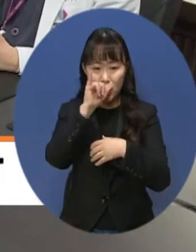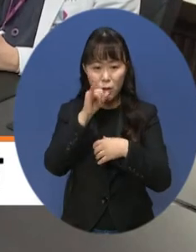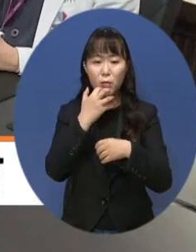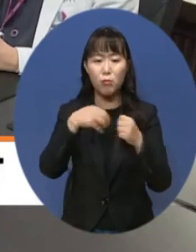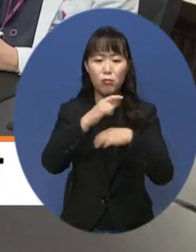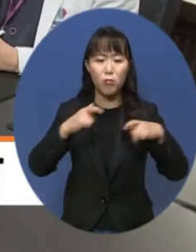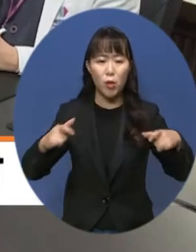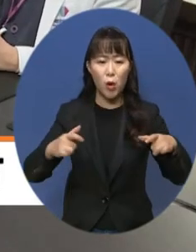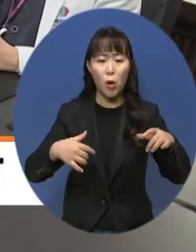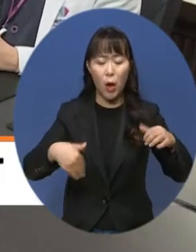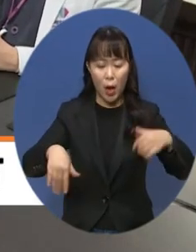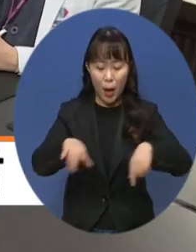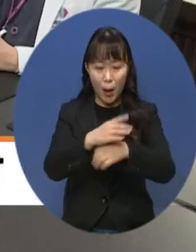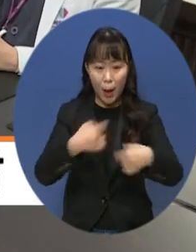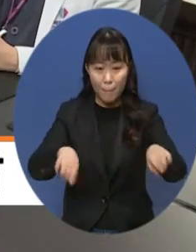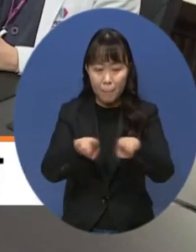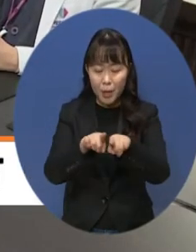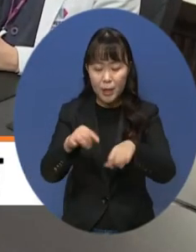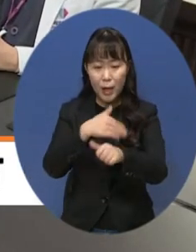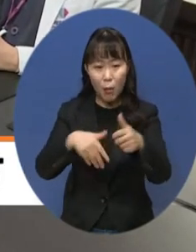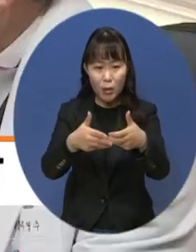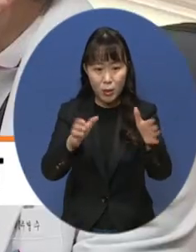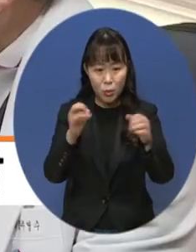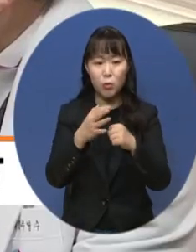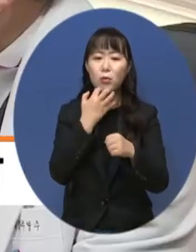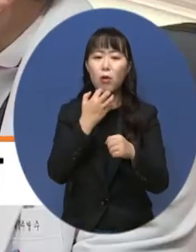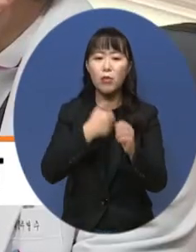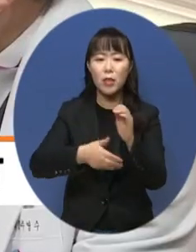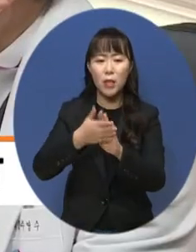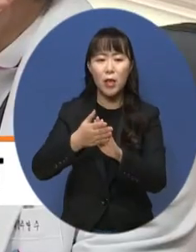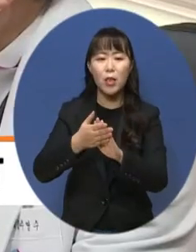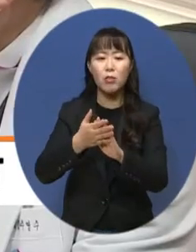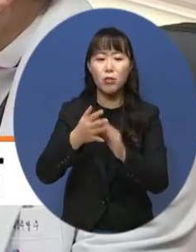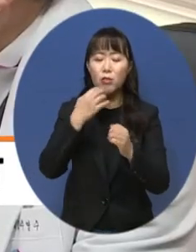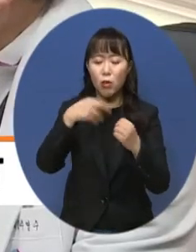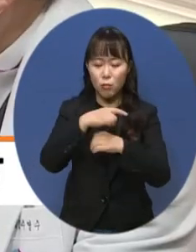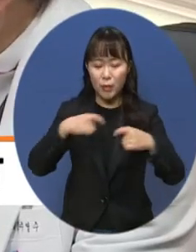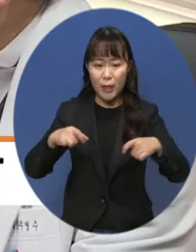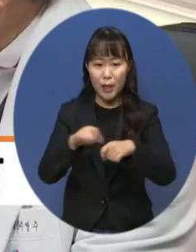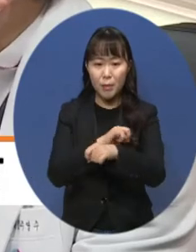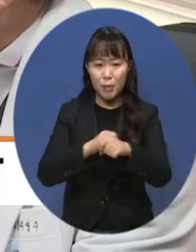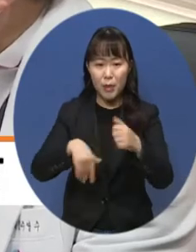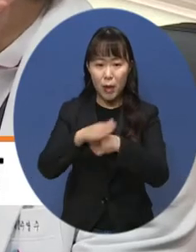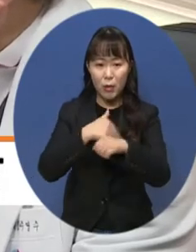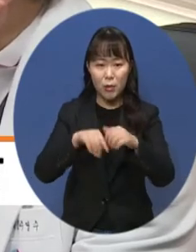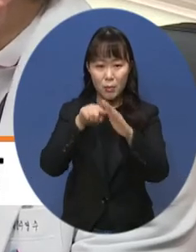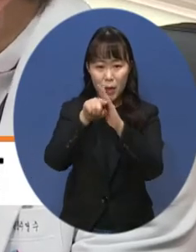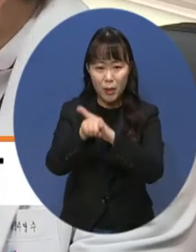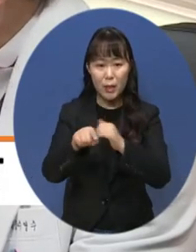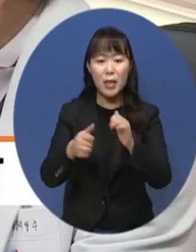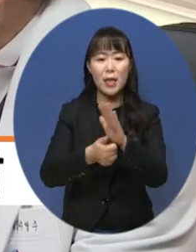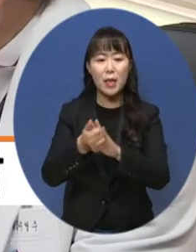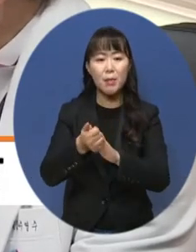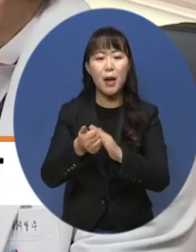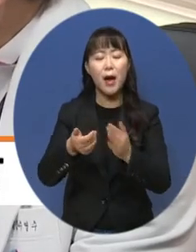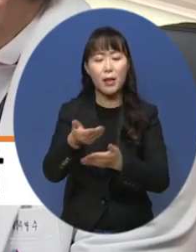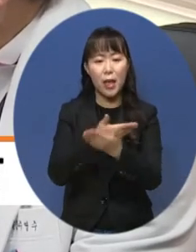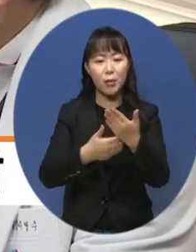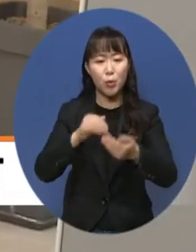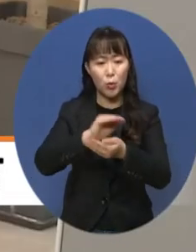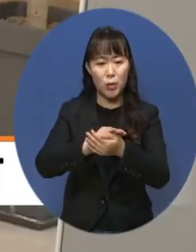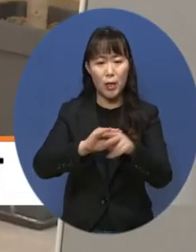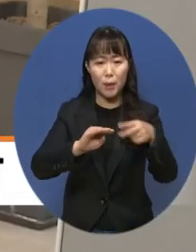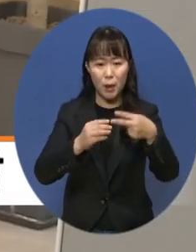수도권 공동상황실과 서울시청 수도권 특별상황실을 찾아 희망 나눔 도시락 200개를